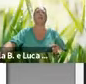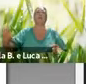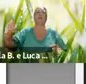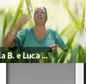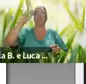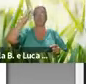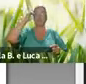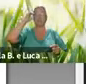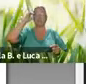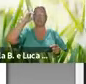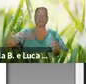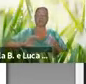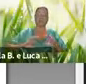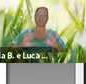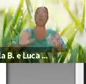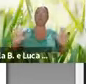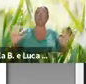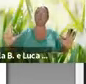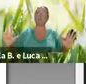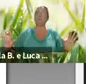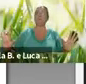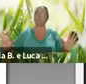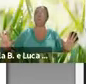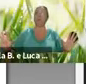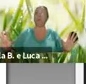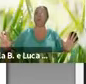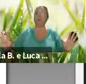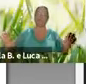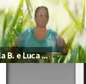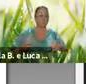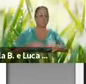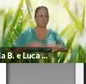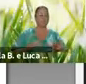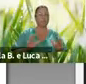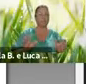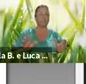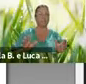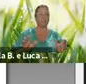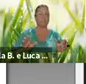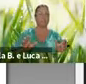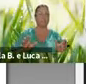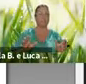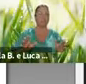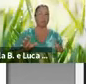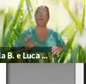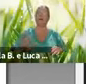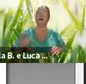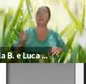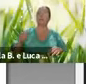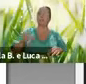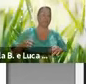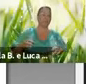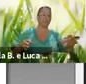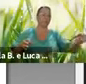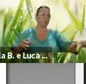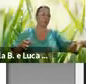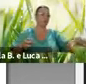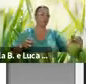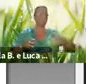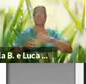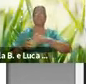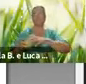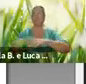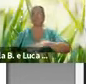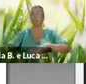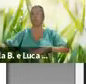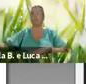Ok, dependendo di sempre il nostro libero-arbitrio, siamo sempre noi che decidiamo, ma in armonia o